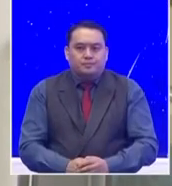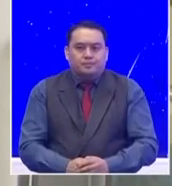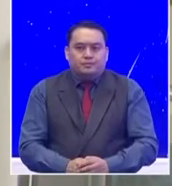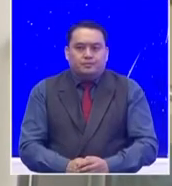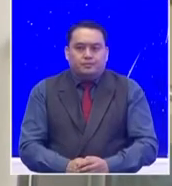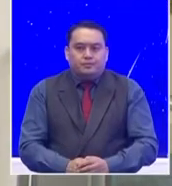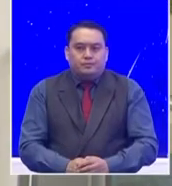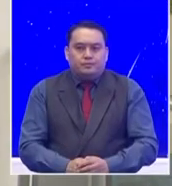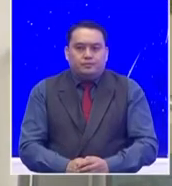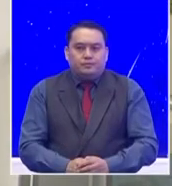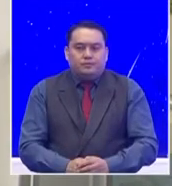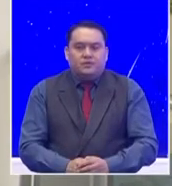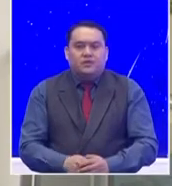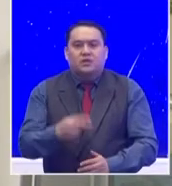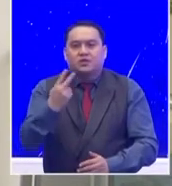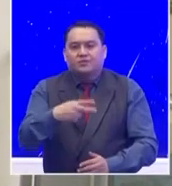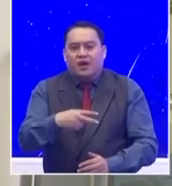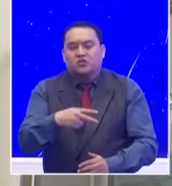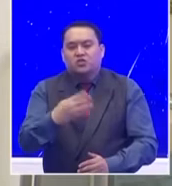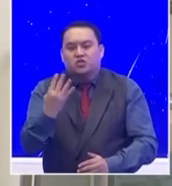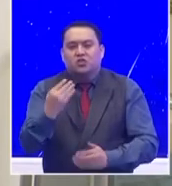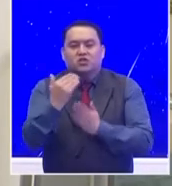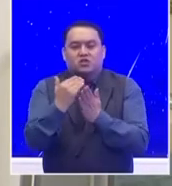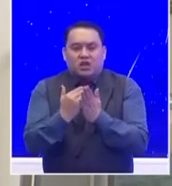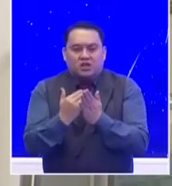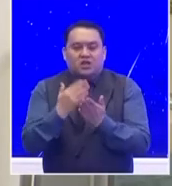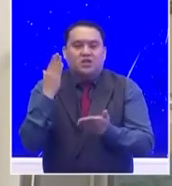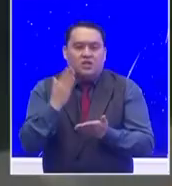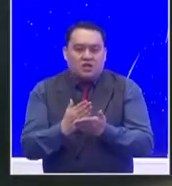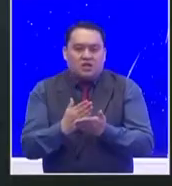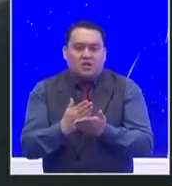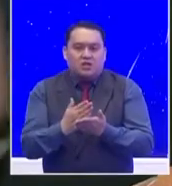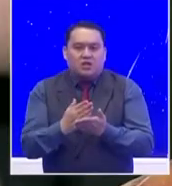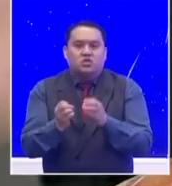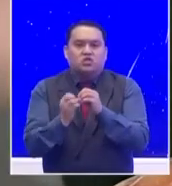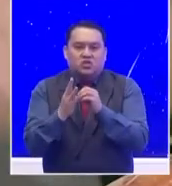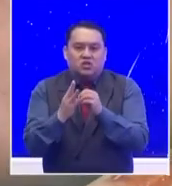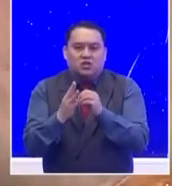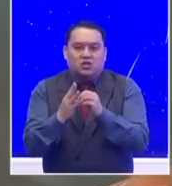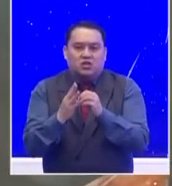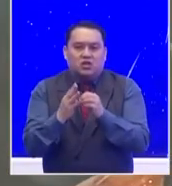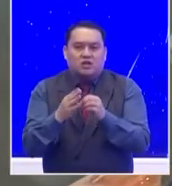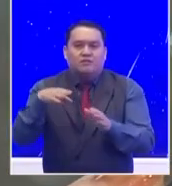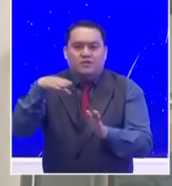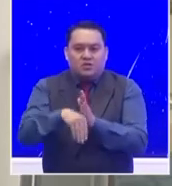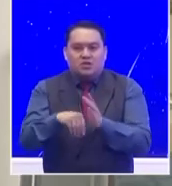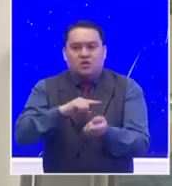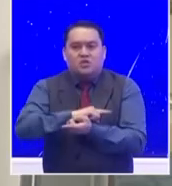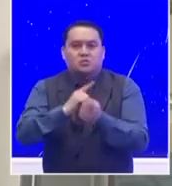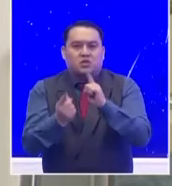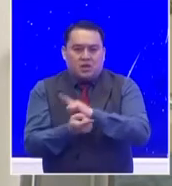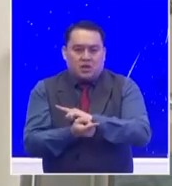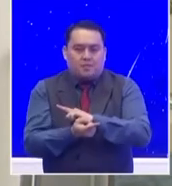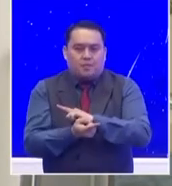Закон о общественном совете состоит из 24 статей. Из 24 статей 14 предусматривается внесение изменений. В данном